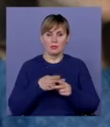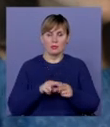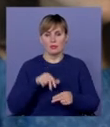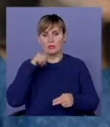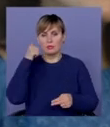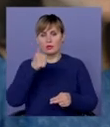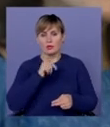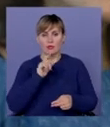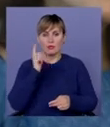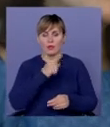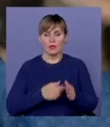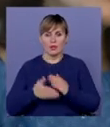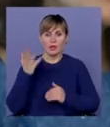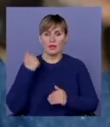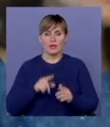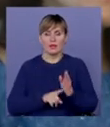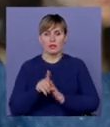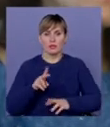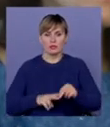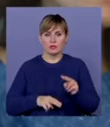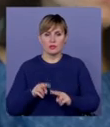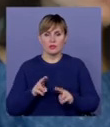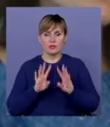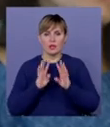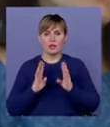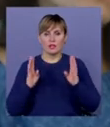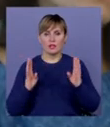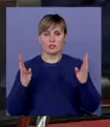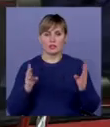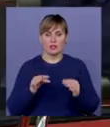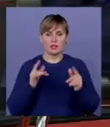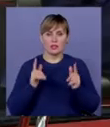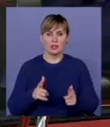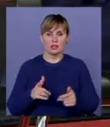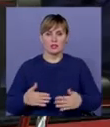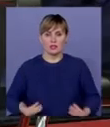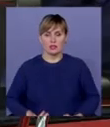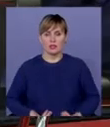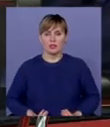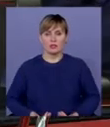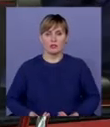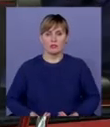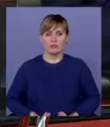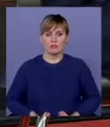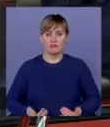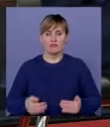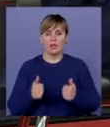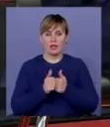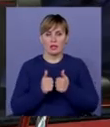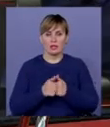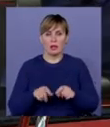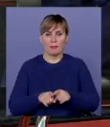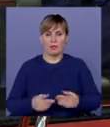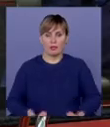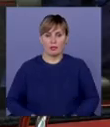году, ровно год назад, когда начали строить ограждение. Согласовано с жителями, к сожалению, рядом с проживающими